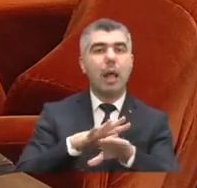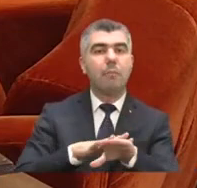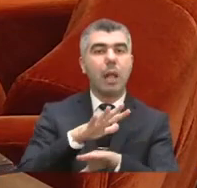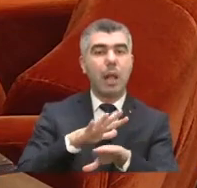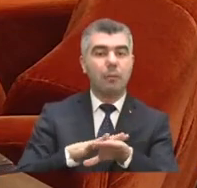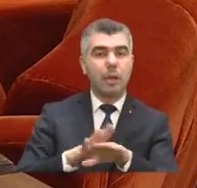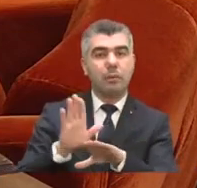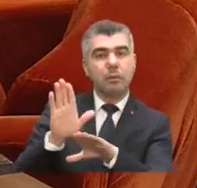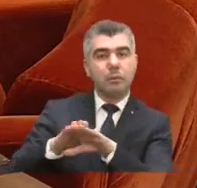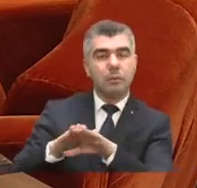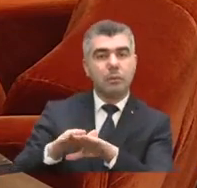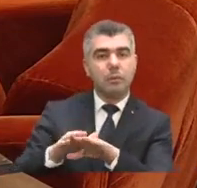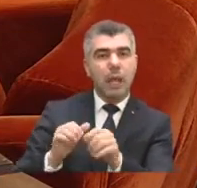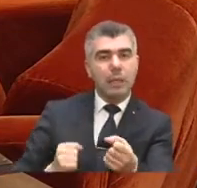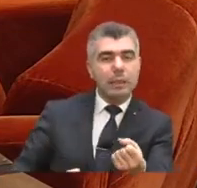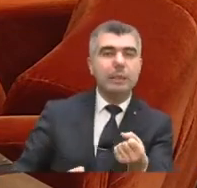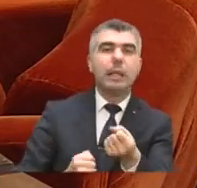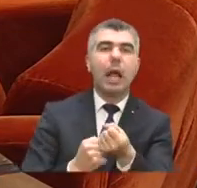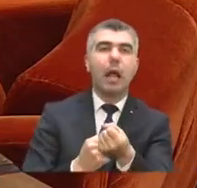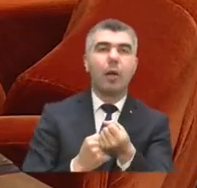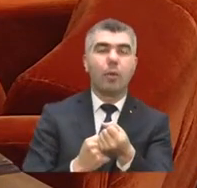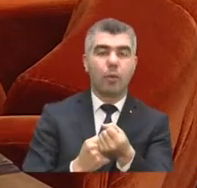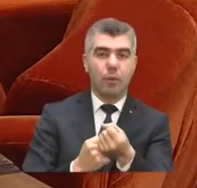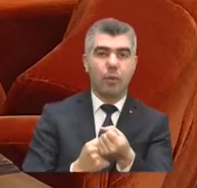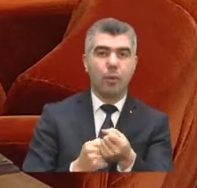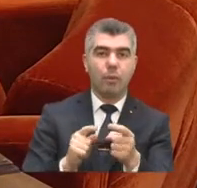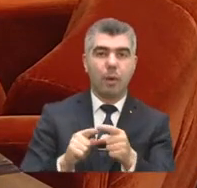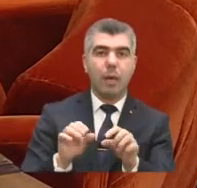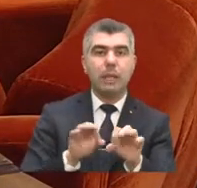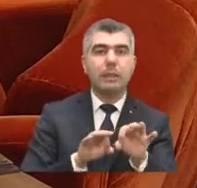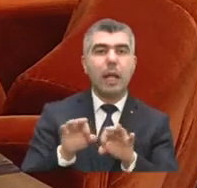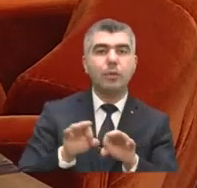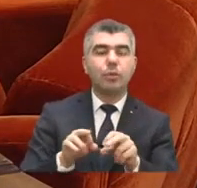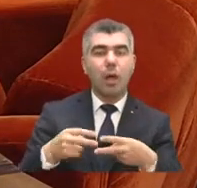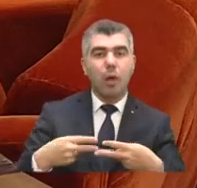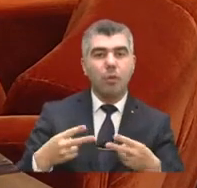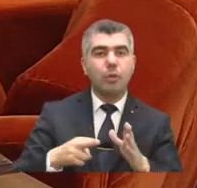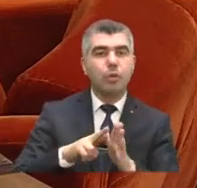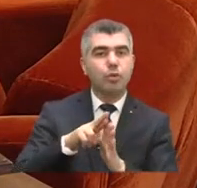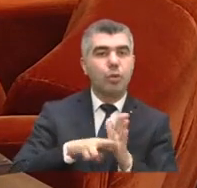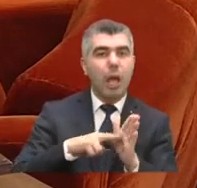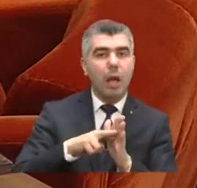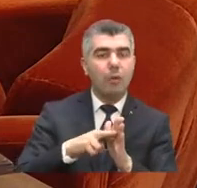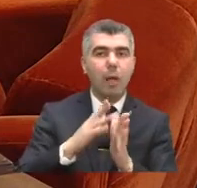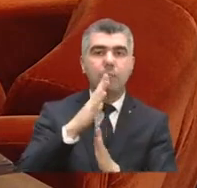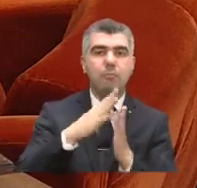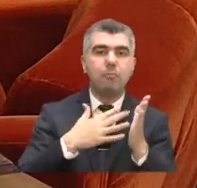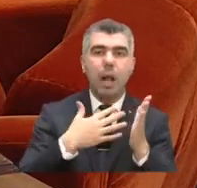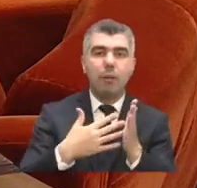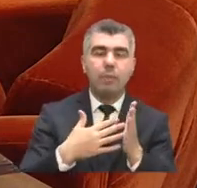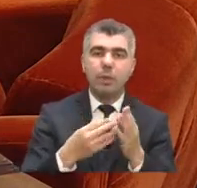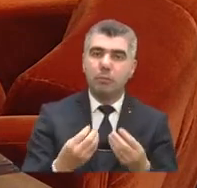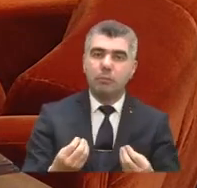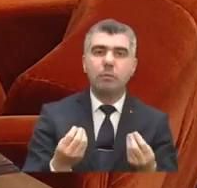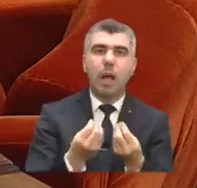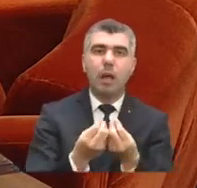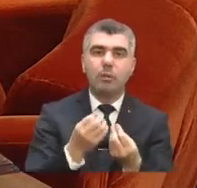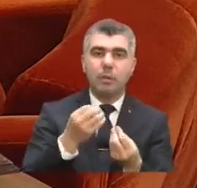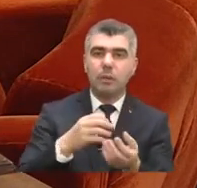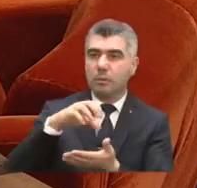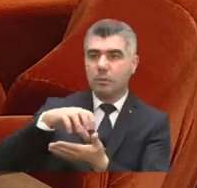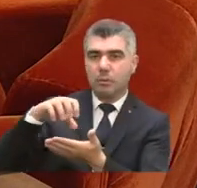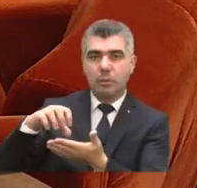باش يعاونونا ويقوموا بتنزيل استراتيجية على المستوى الجهوي ويوضعوا برامج عمل تتراعي الخصوصيات